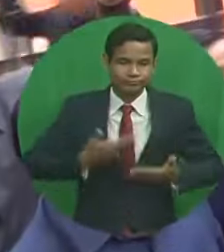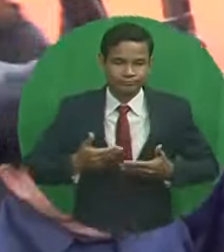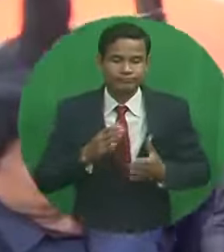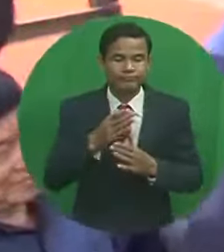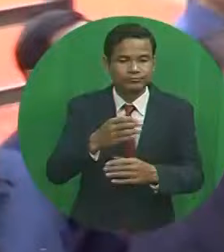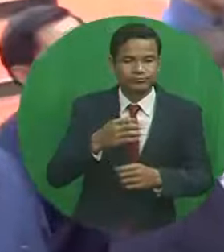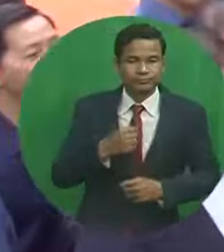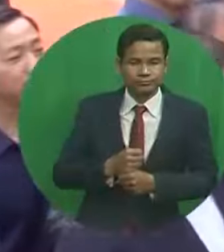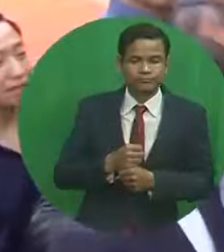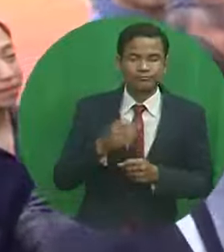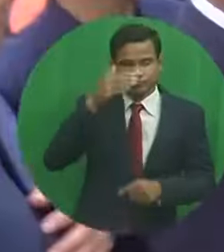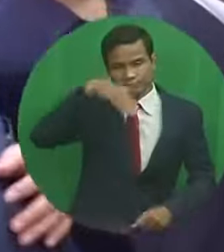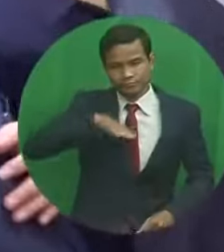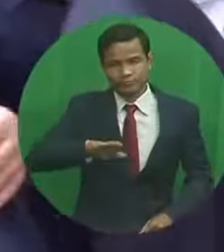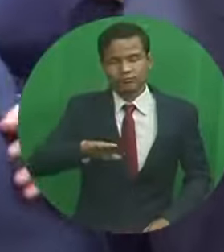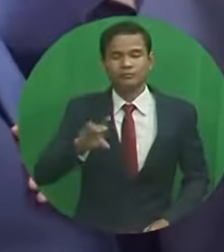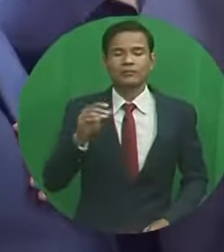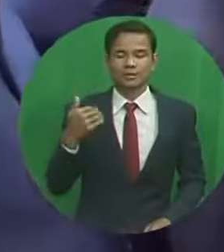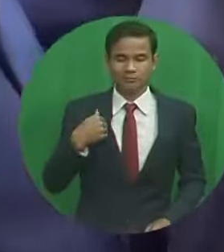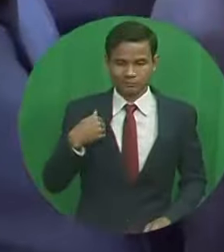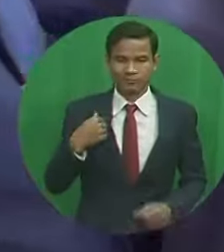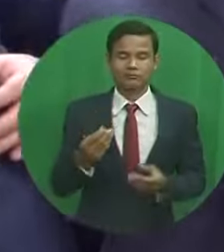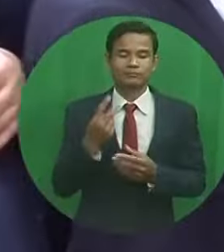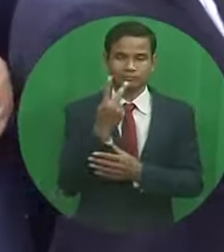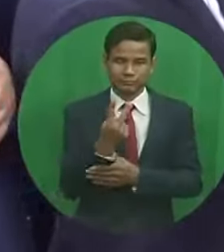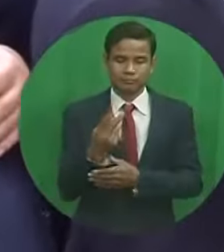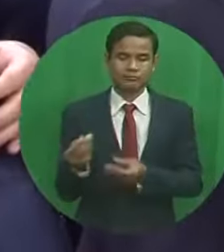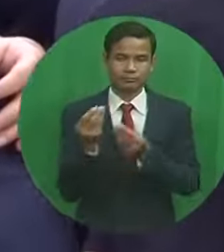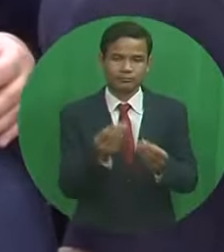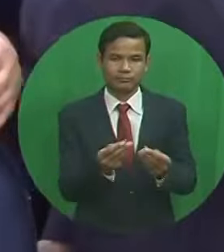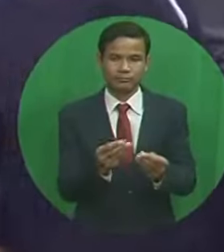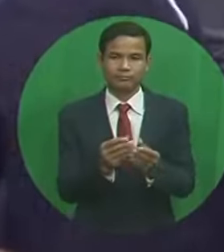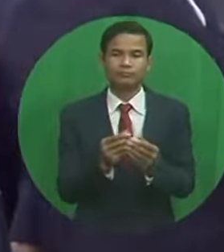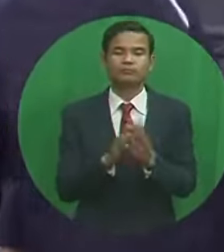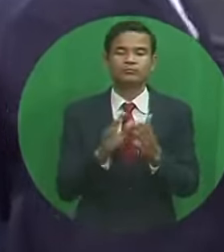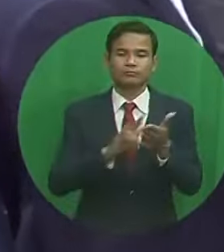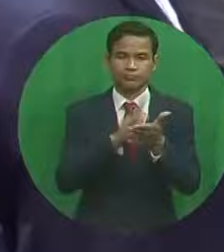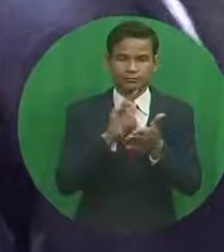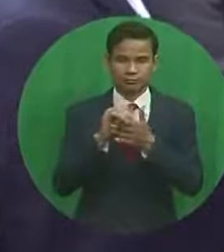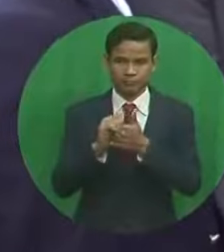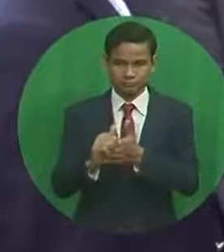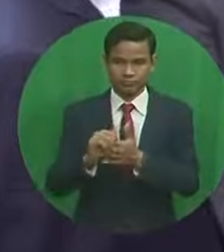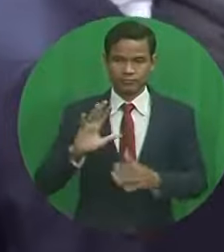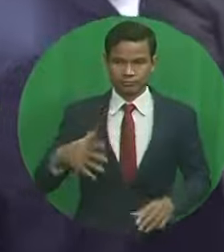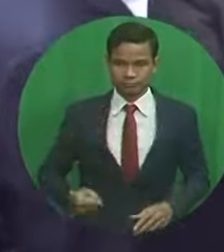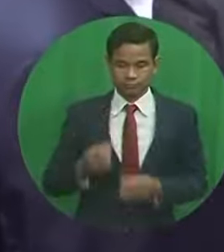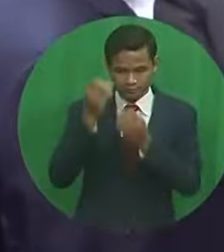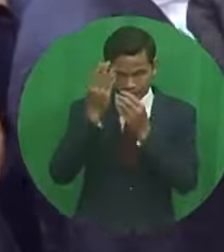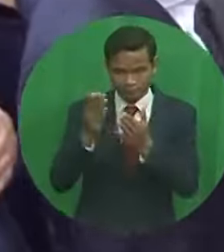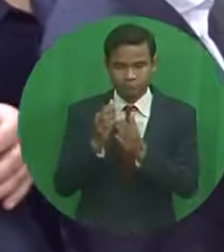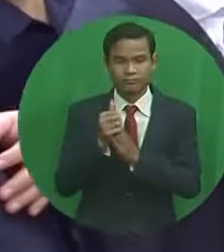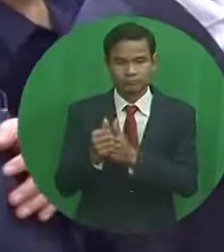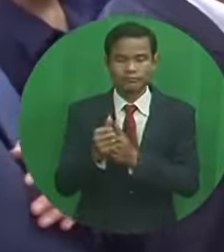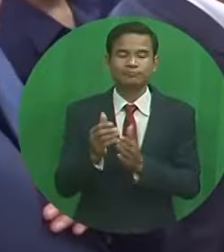ងវាយសត្វដំរីមួយគូនេះនិងប្រោសព្រះរាជទានជូនមករាជរដ្ឋាភិបាលកម្ពុជាដើម្បីដឹកនាំ